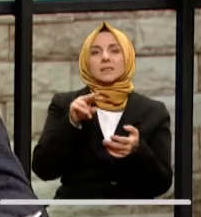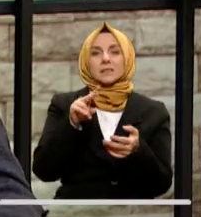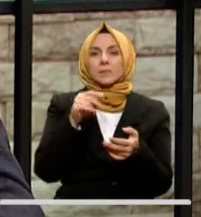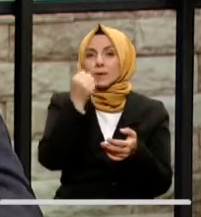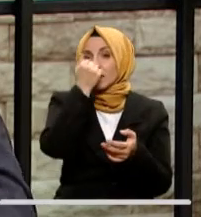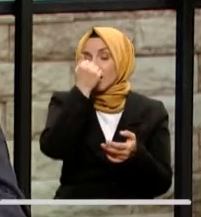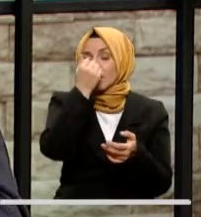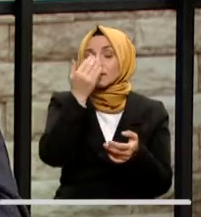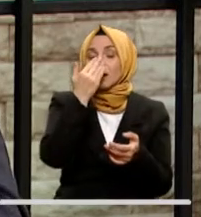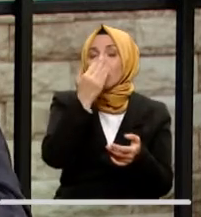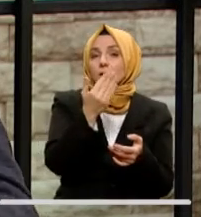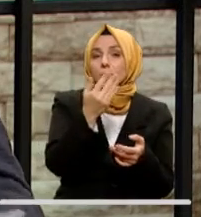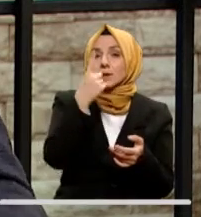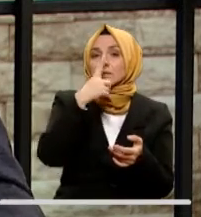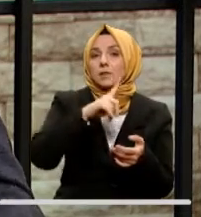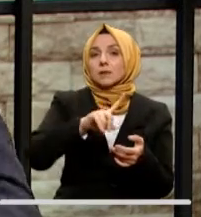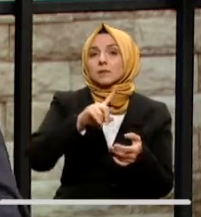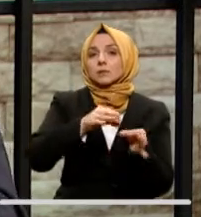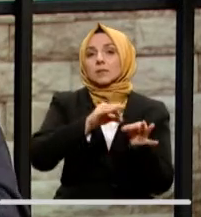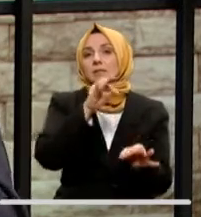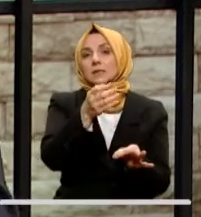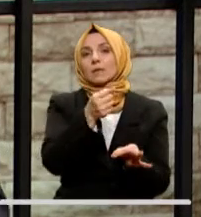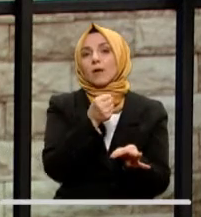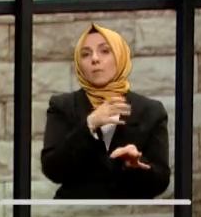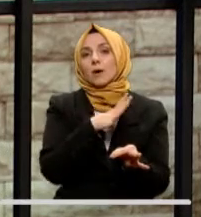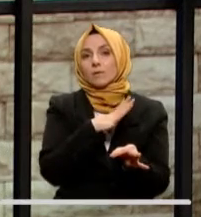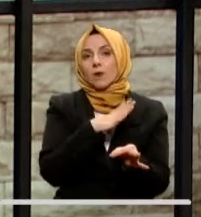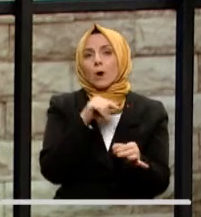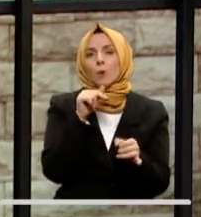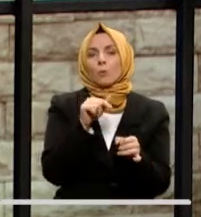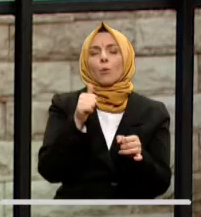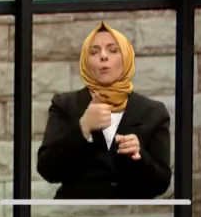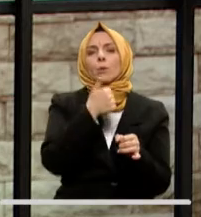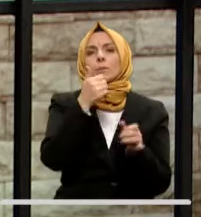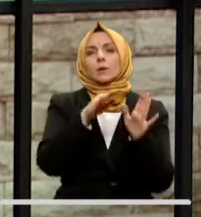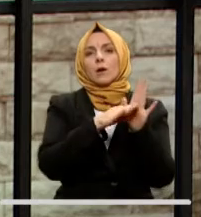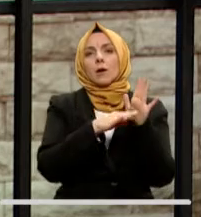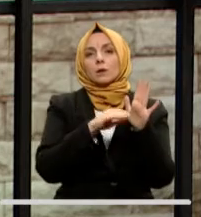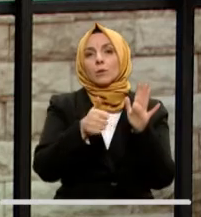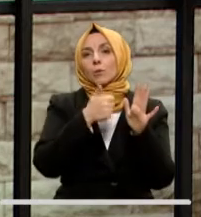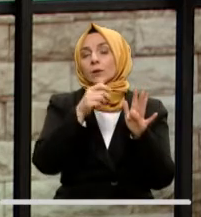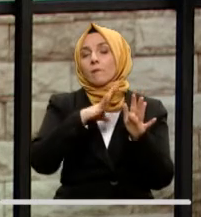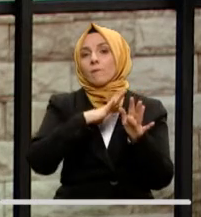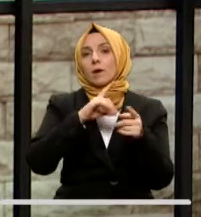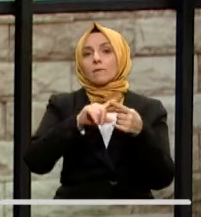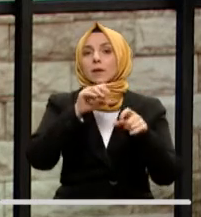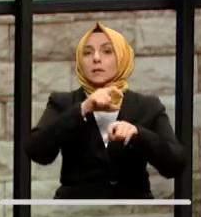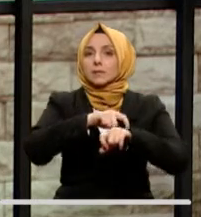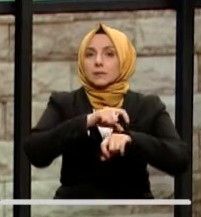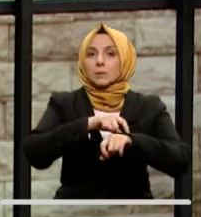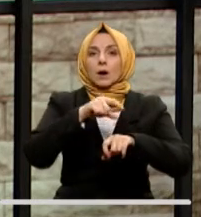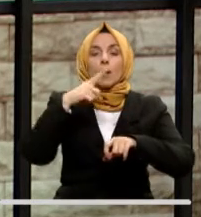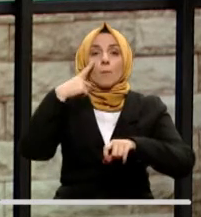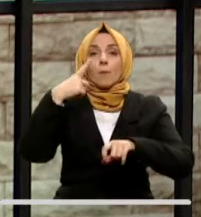olan bir madde hayatı bir sıvı Esasen Tıp bir bakımdan